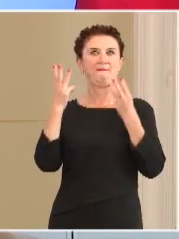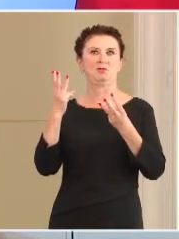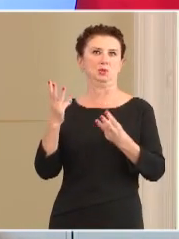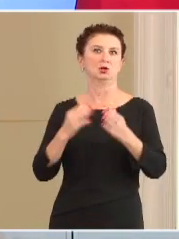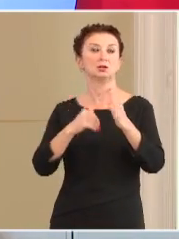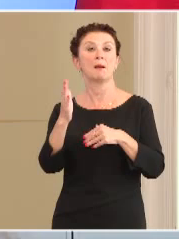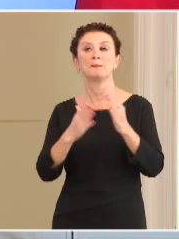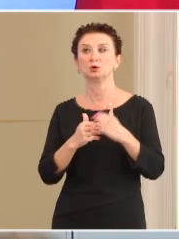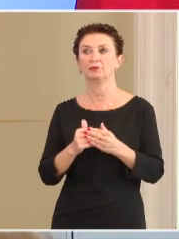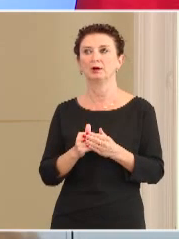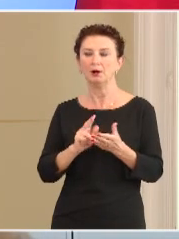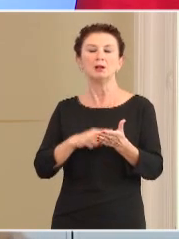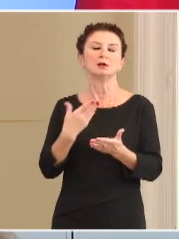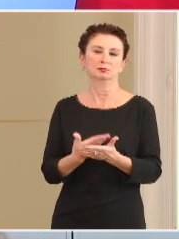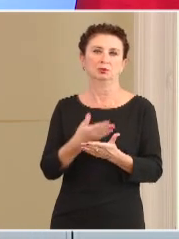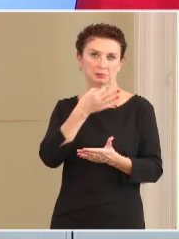Jeszcze raz przepraszam.